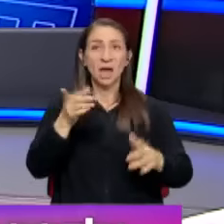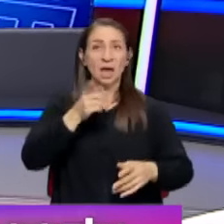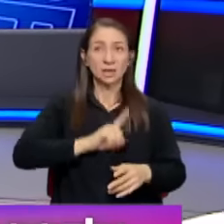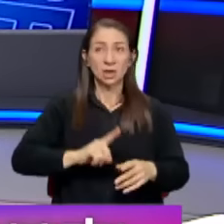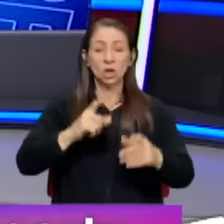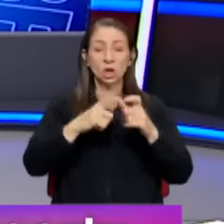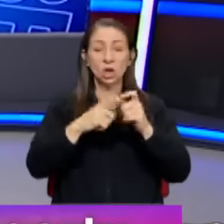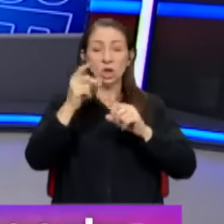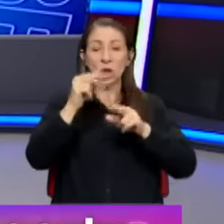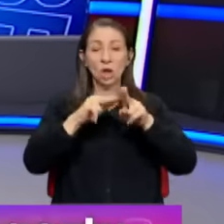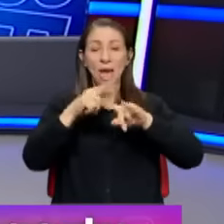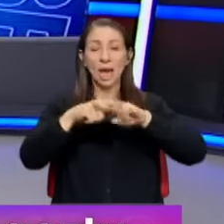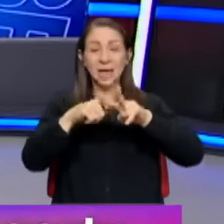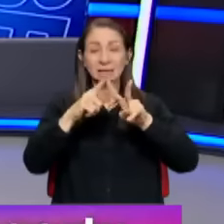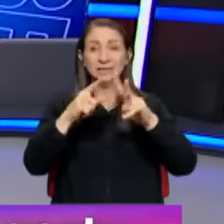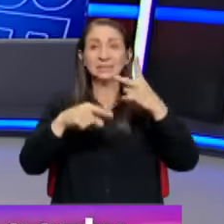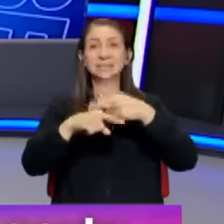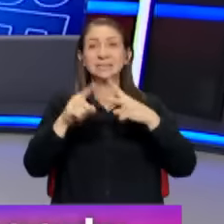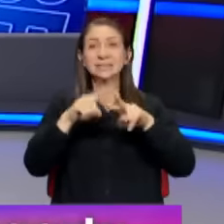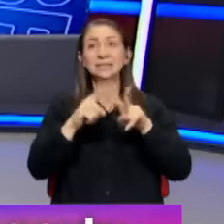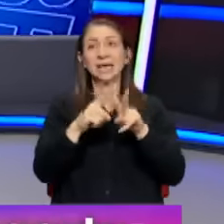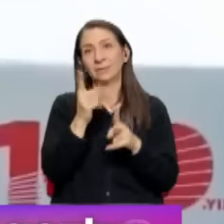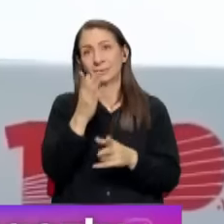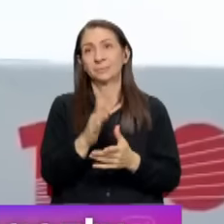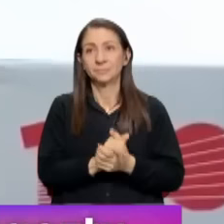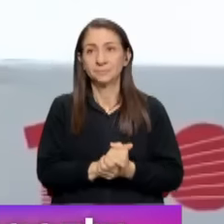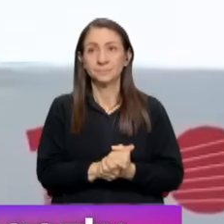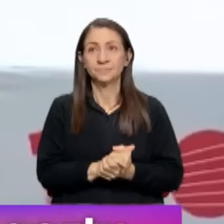adayı Gökhan Zan.